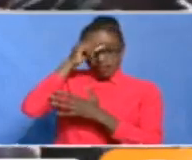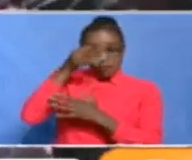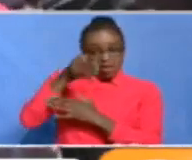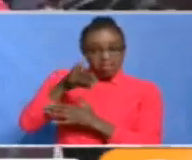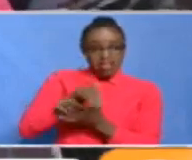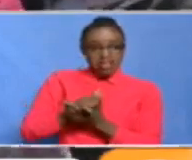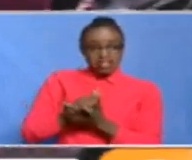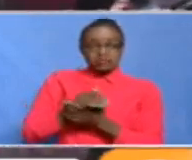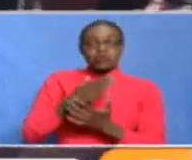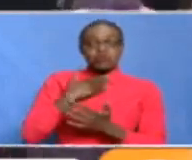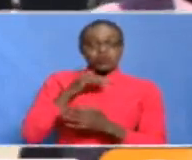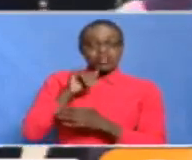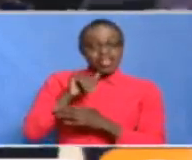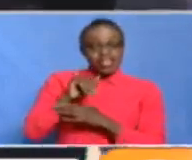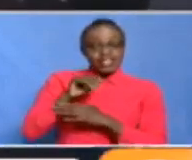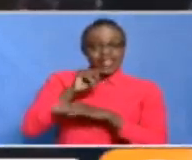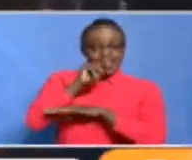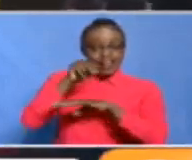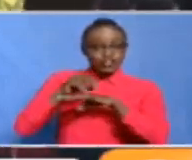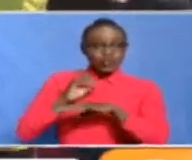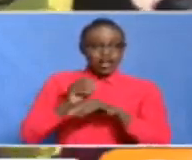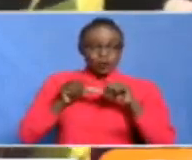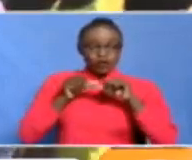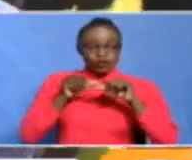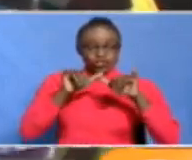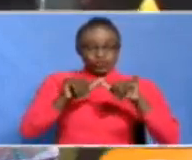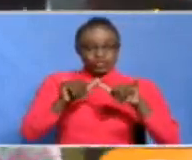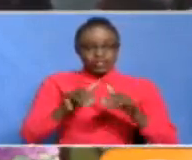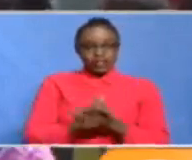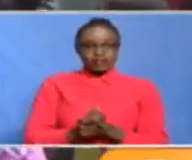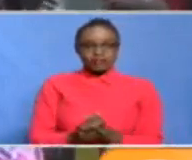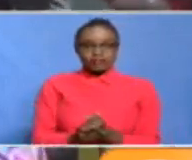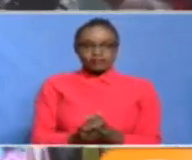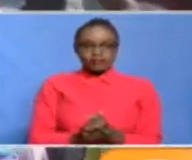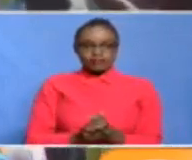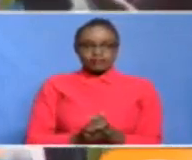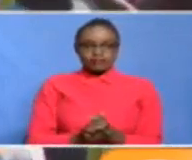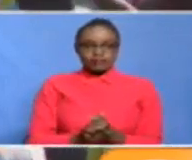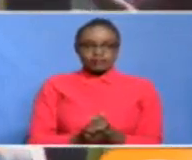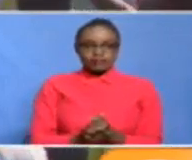Na hivyo ndivyo tunataka taifa letu liwe. Francis Gashuri ni Pashe Wikendi.